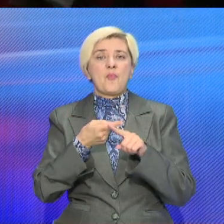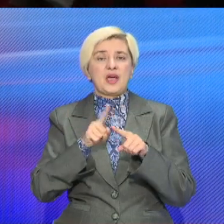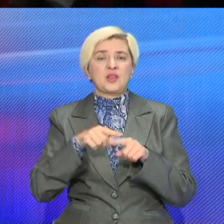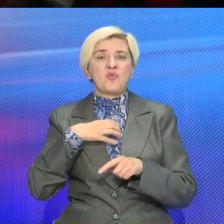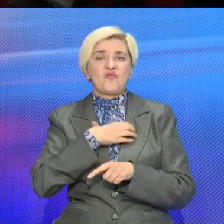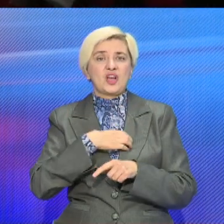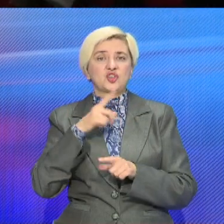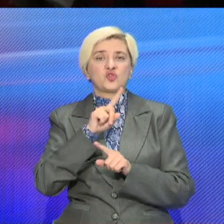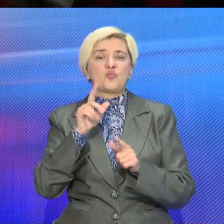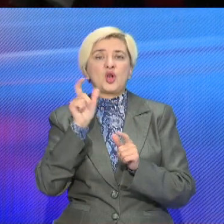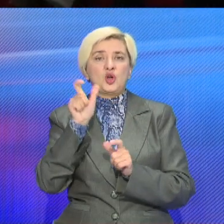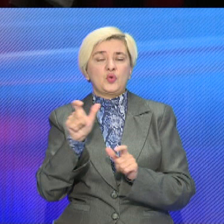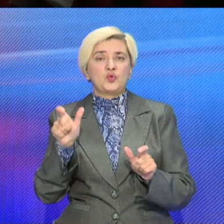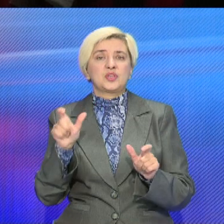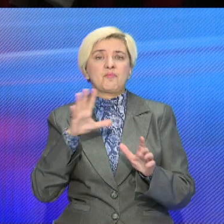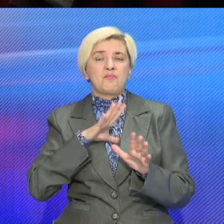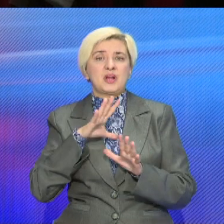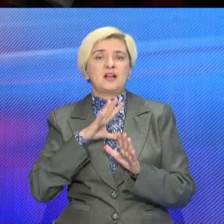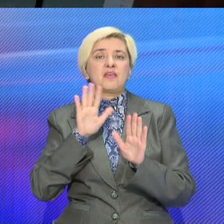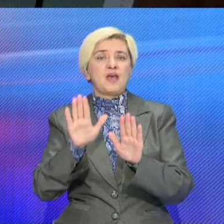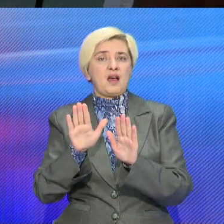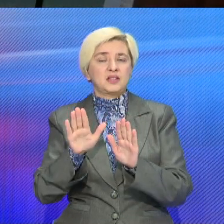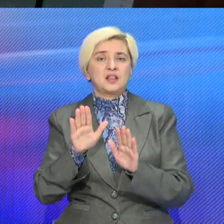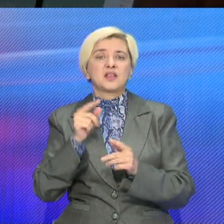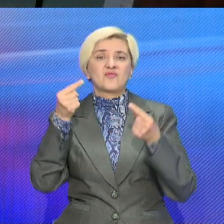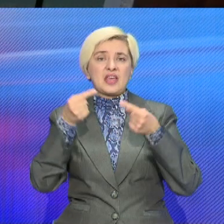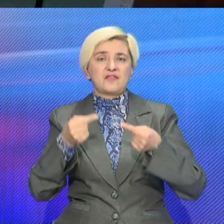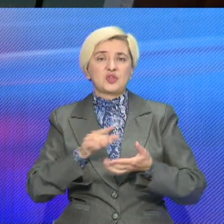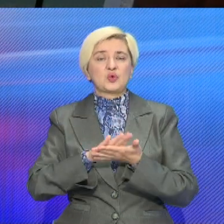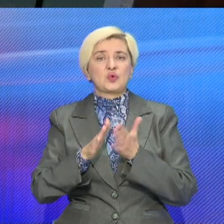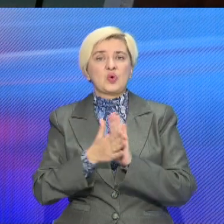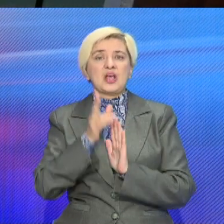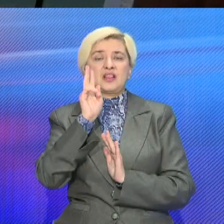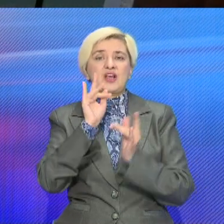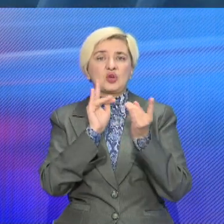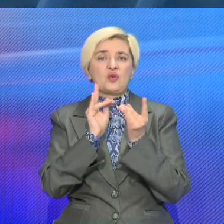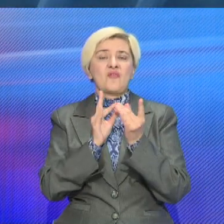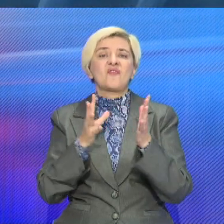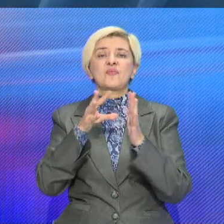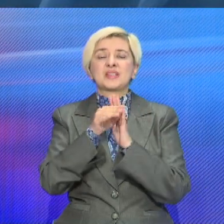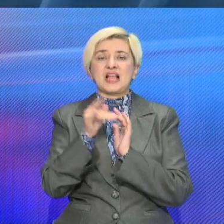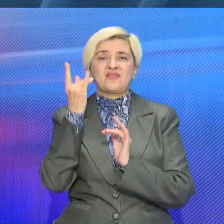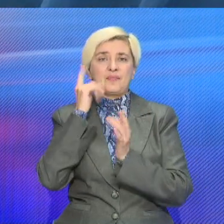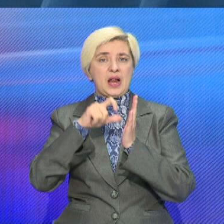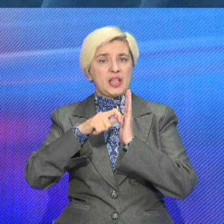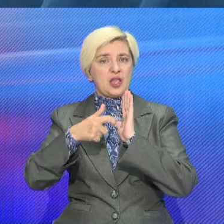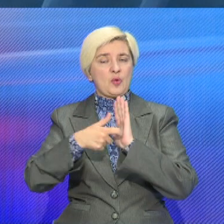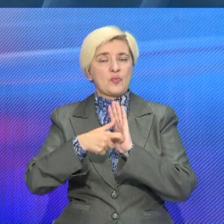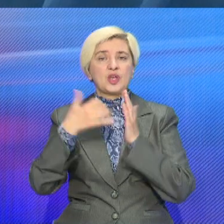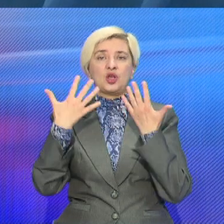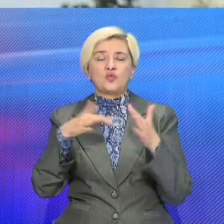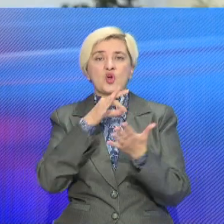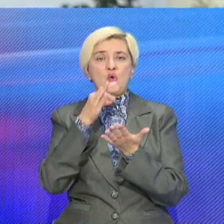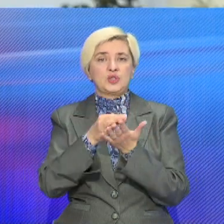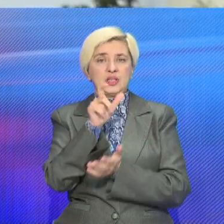адпачывалі ў належных умовах. 28 перададзеных ложкаў выдатна ўпісаліся ў інтэр'ер спальных пакояў і ўжо ацэнены тымі, каму яны